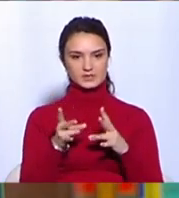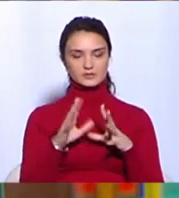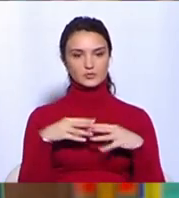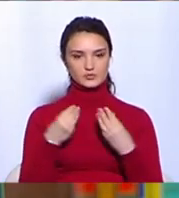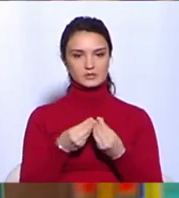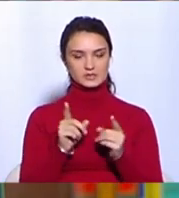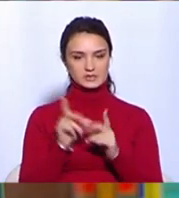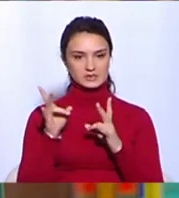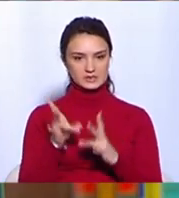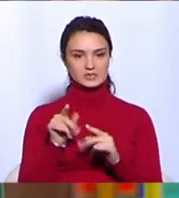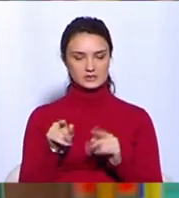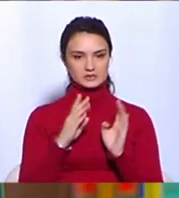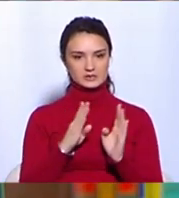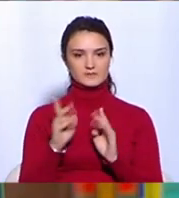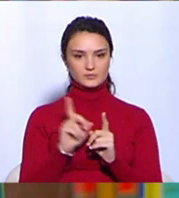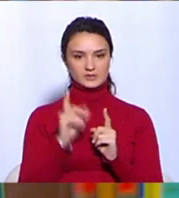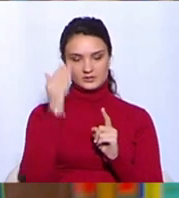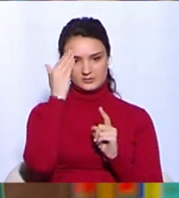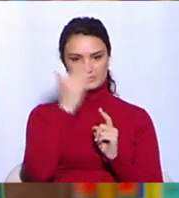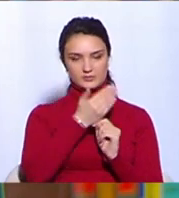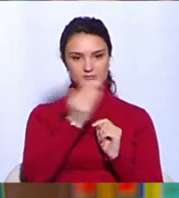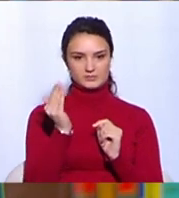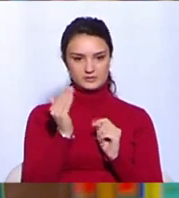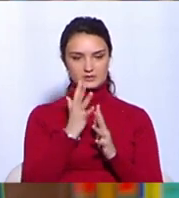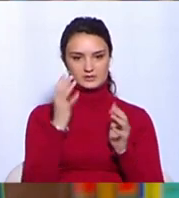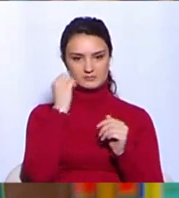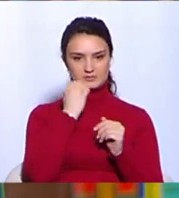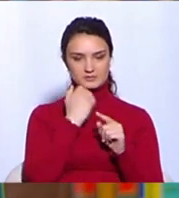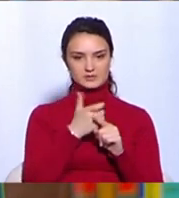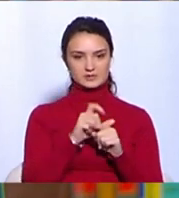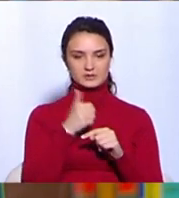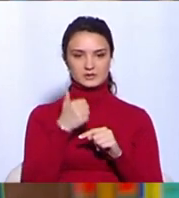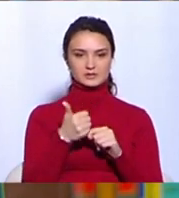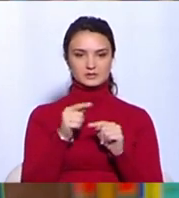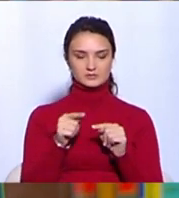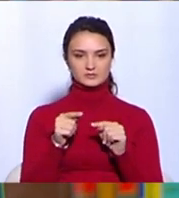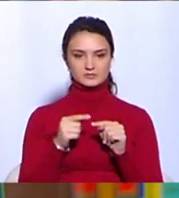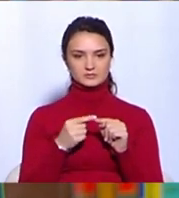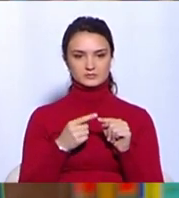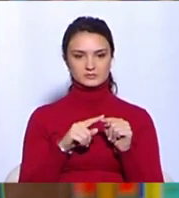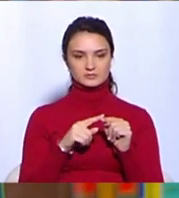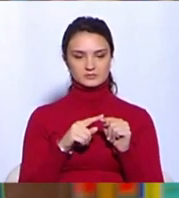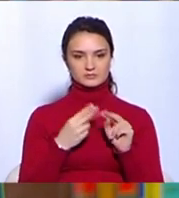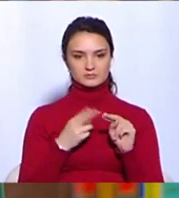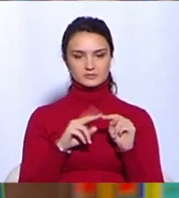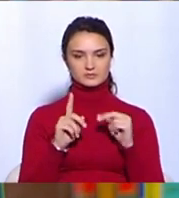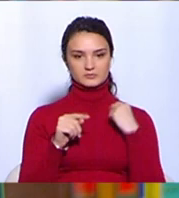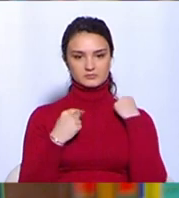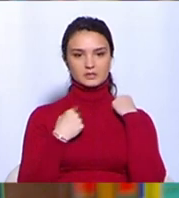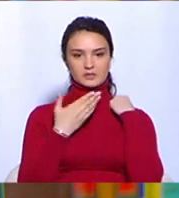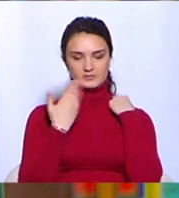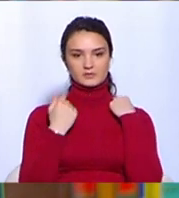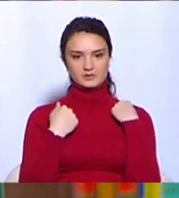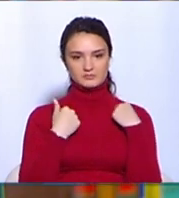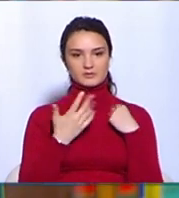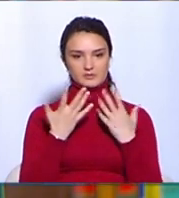ოჯახიც დაზარალდა ამ ქცევებით და საზოგადოებაც. მადლობთ ასეთი კარგი შესავლისთვის და წარდგინებისთვის, იმიტომ რომ